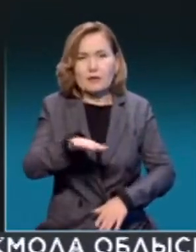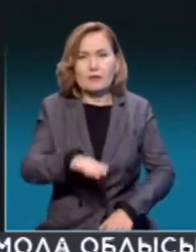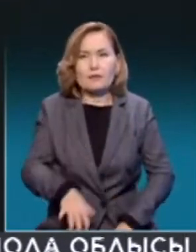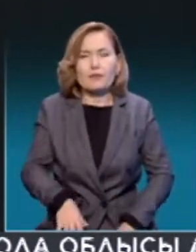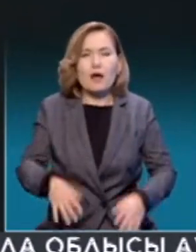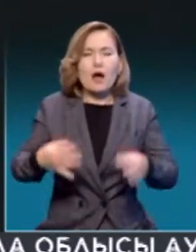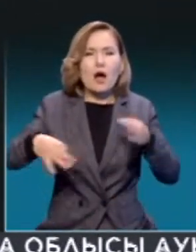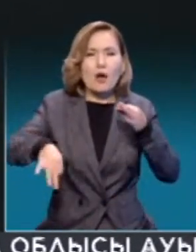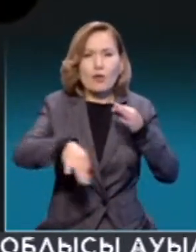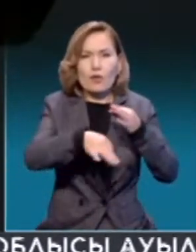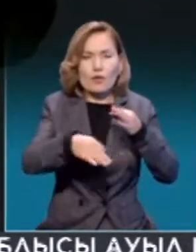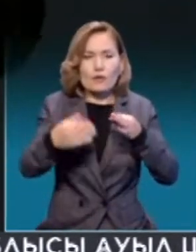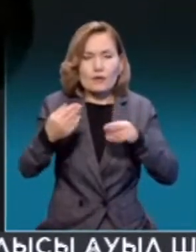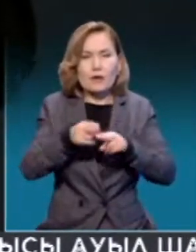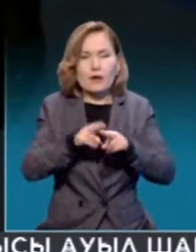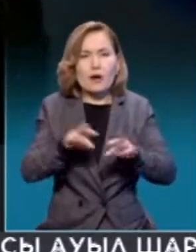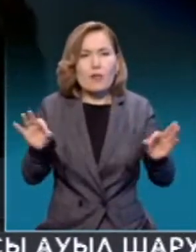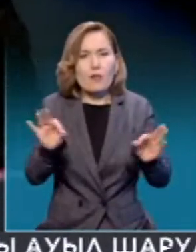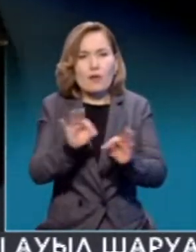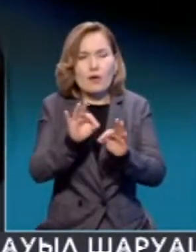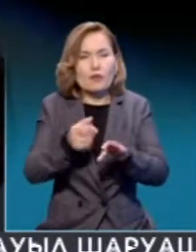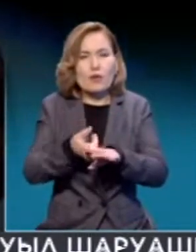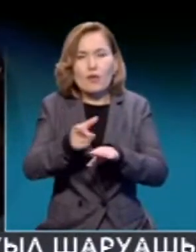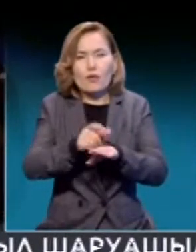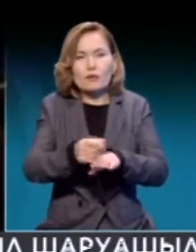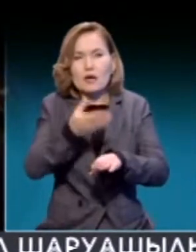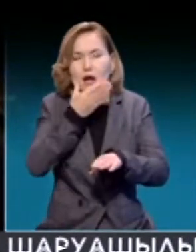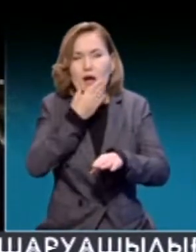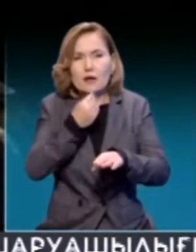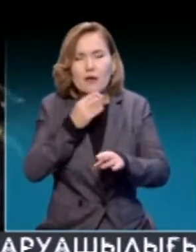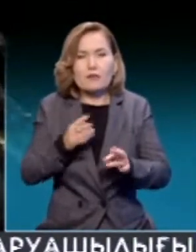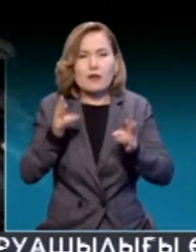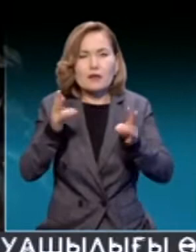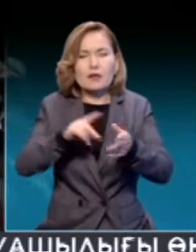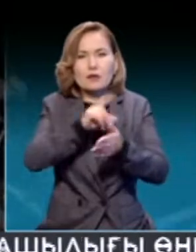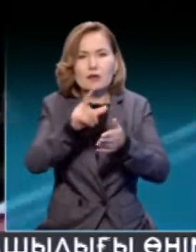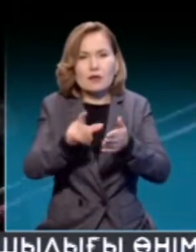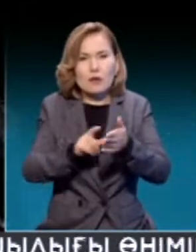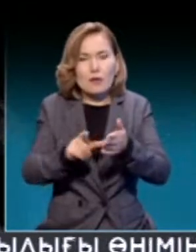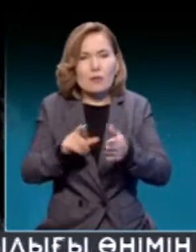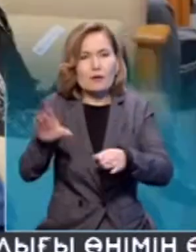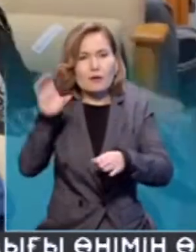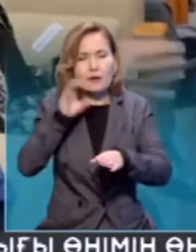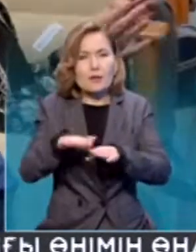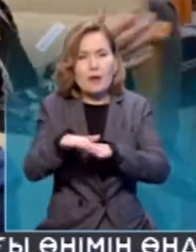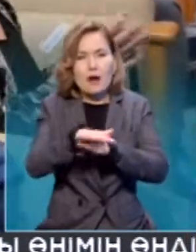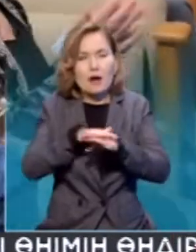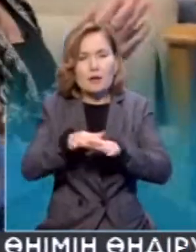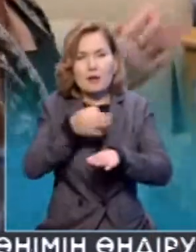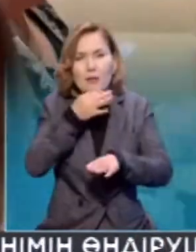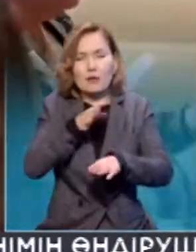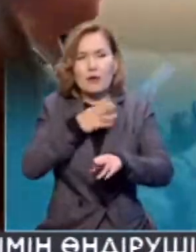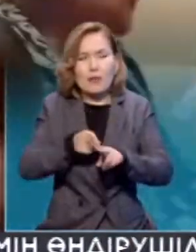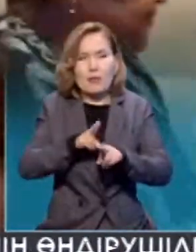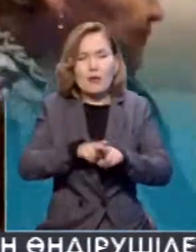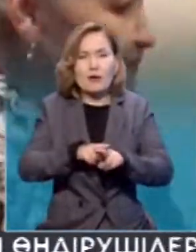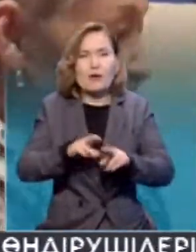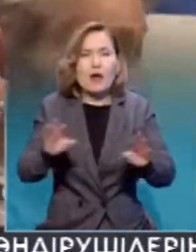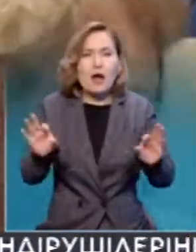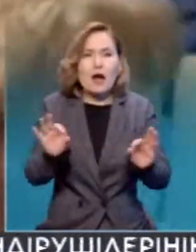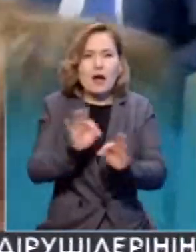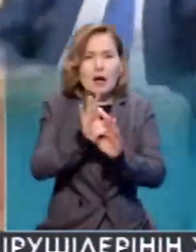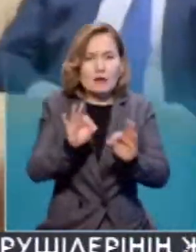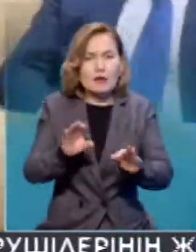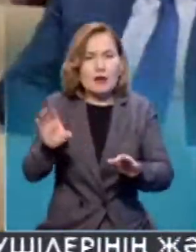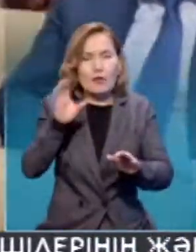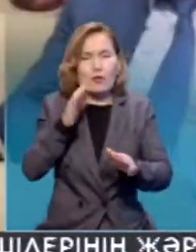Қобышы Әсіл Нүркенова сазда өнімен жырақта жүрген қазақтардың елге сағынышын басқандай. Халық Марат Омаровтың әндерінде қоса